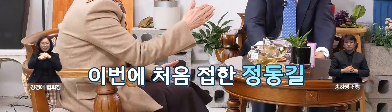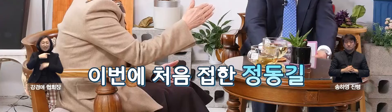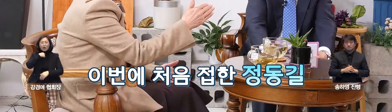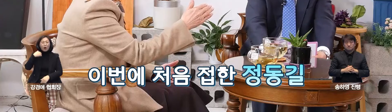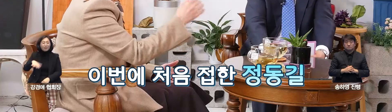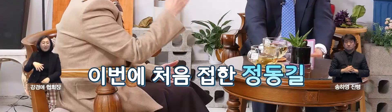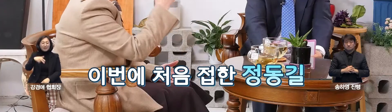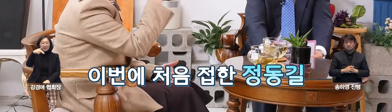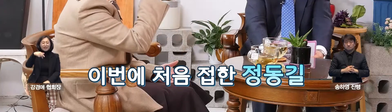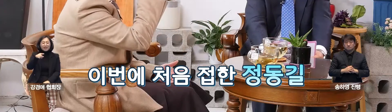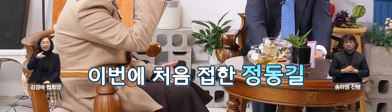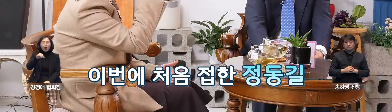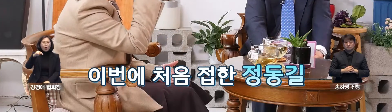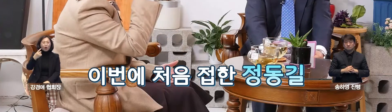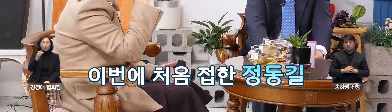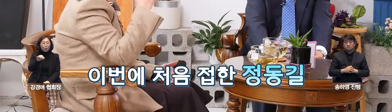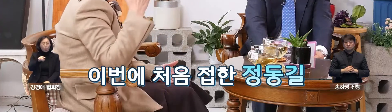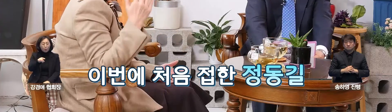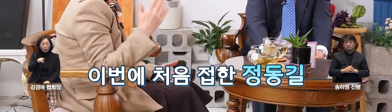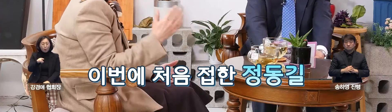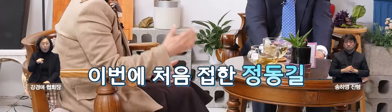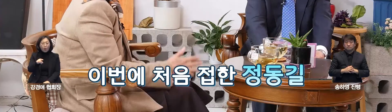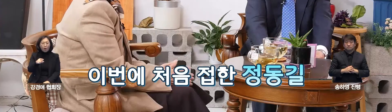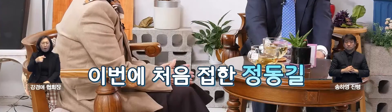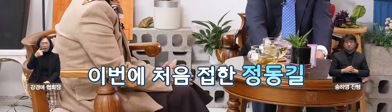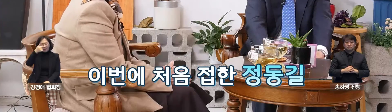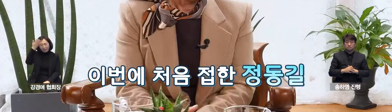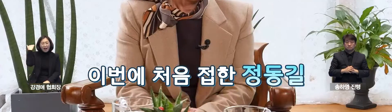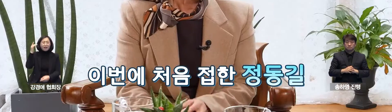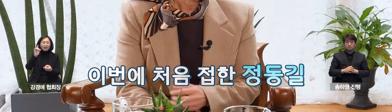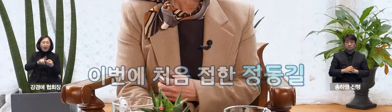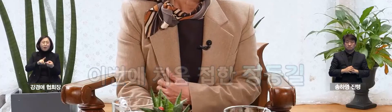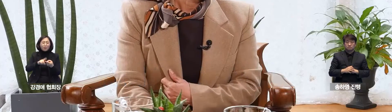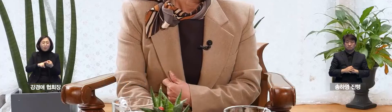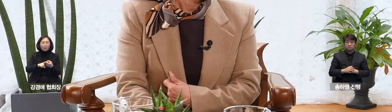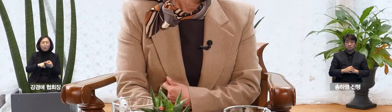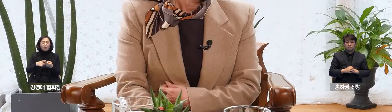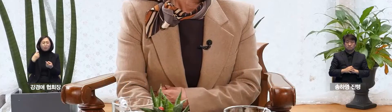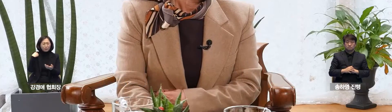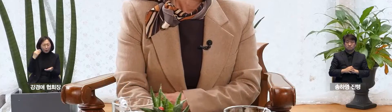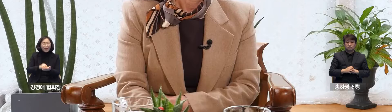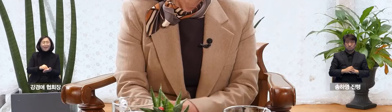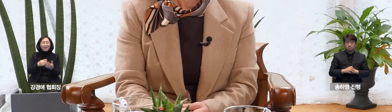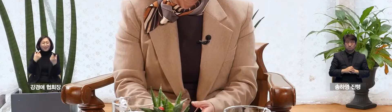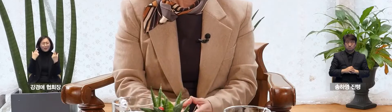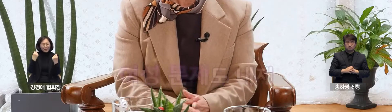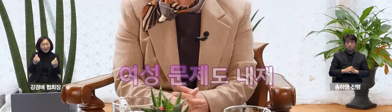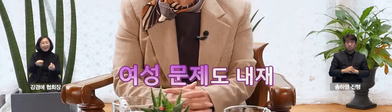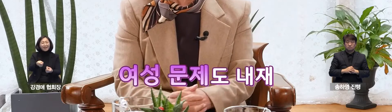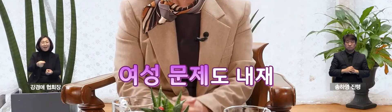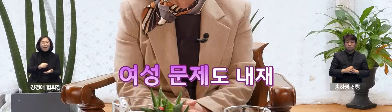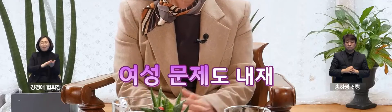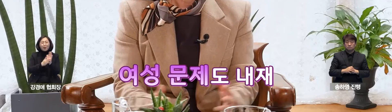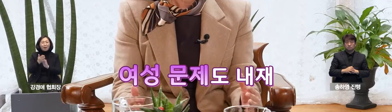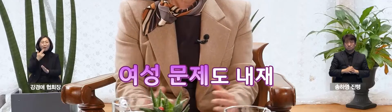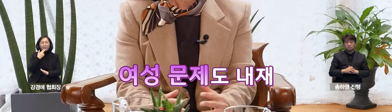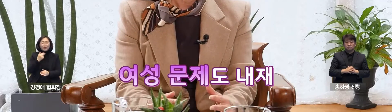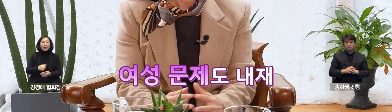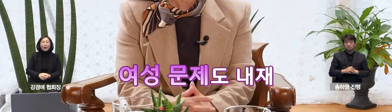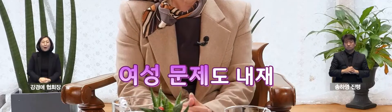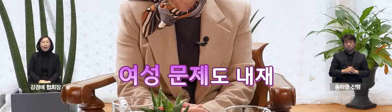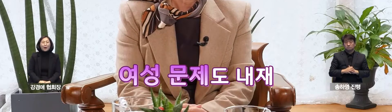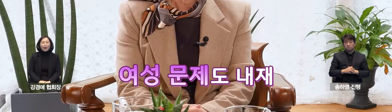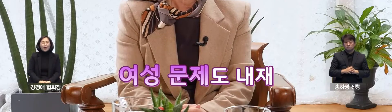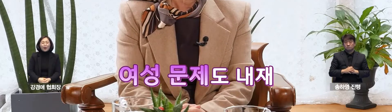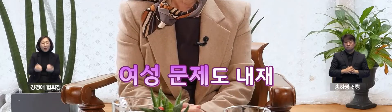거리 아직도 하나도 안 바뀌었더라고요. 원동 못지않게 여성 문제 여기 대형동도 마찬가지. 여성의 문제들도 굉장히